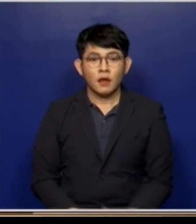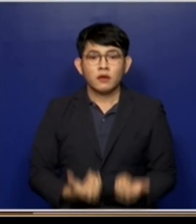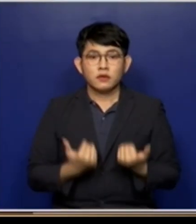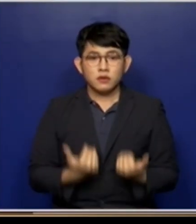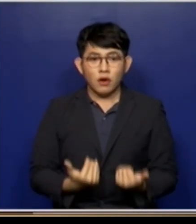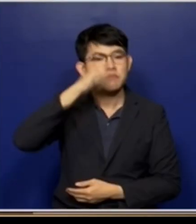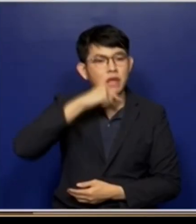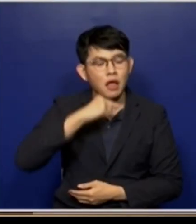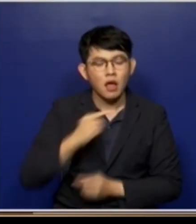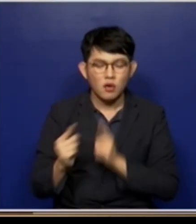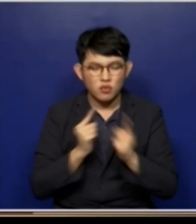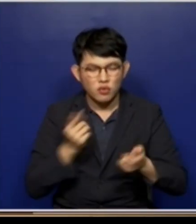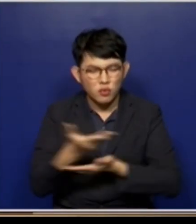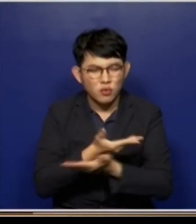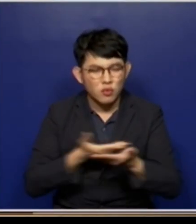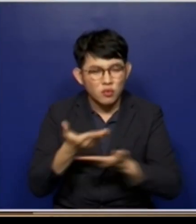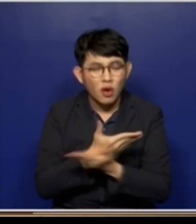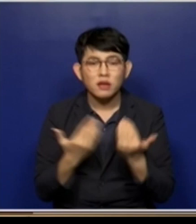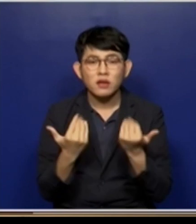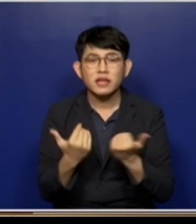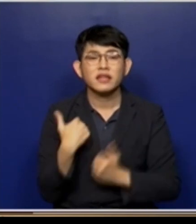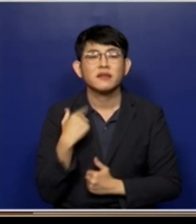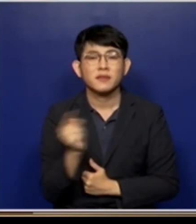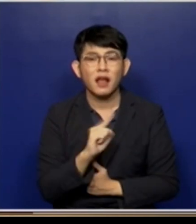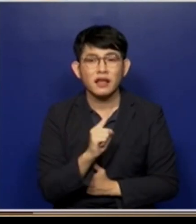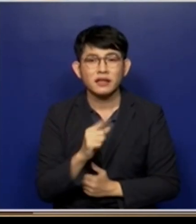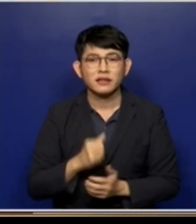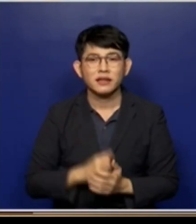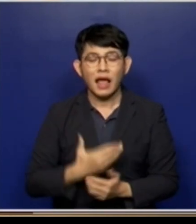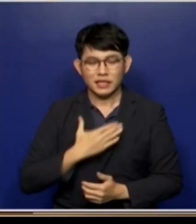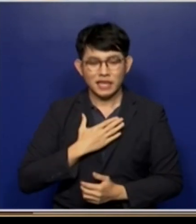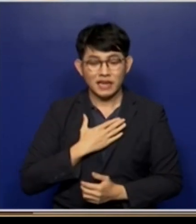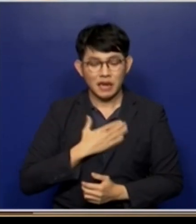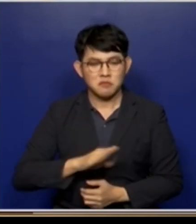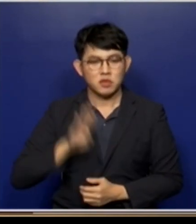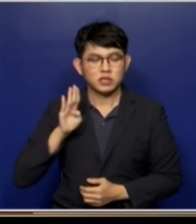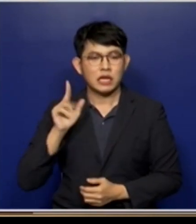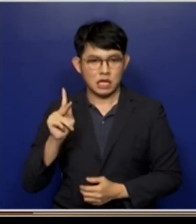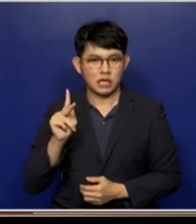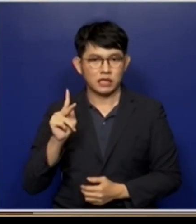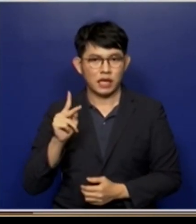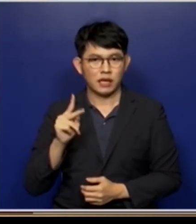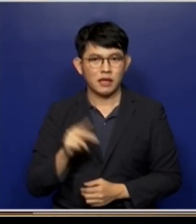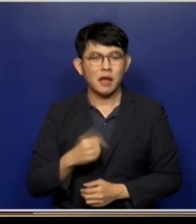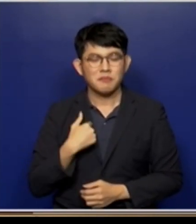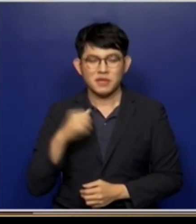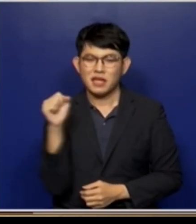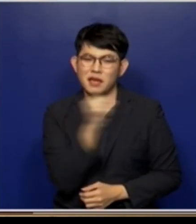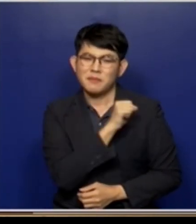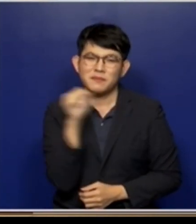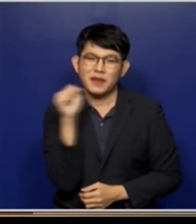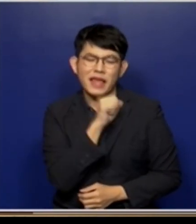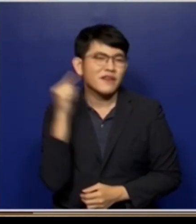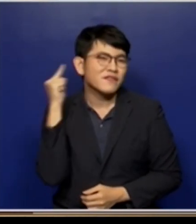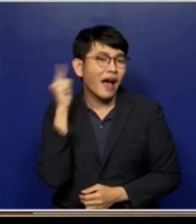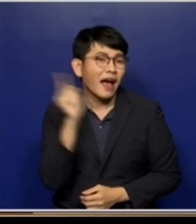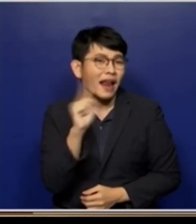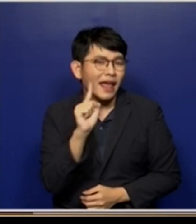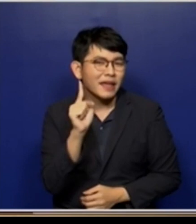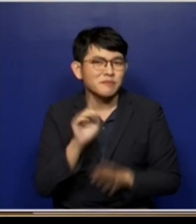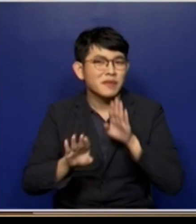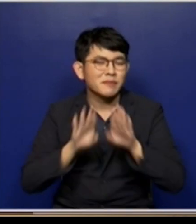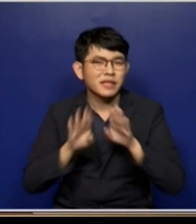การการเจรจาจากเปรียบแล้วจังหวะนี้ค่ะถ้าดิฉันเป็นบริษัทคิงเกตนะครับมีเพลงลูกทุ่งเพลงเดียวที่ฉันจะฟังก็คือเพลง